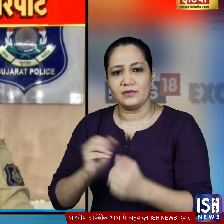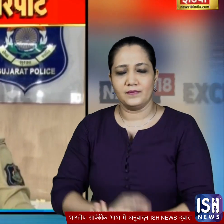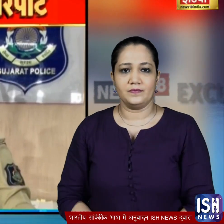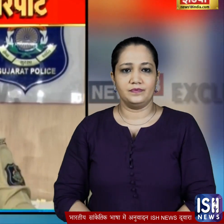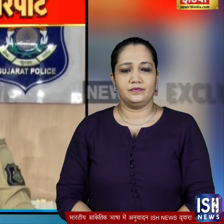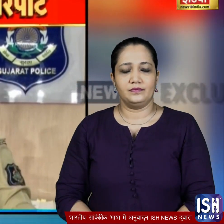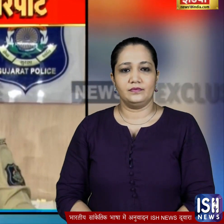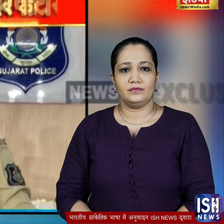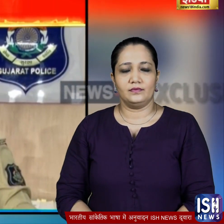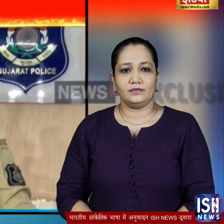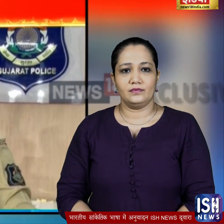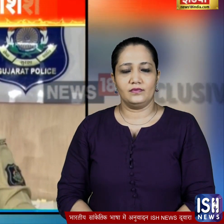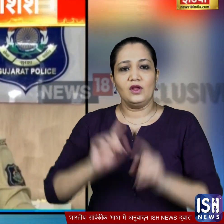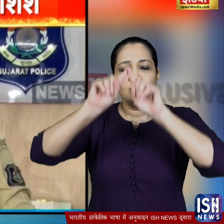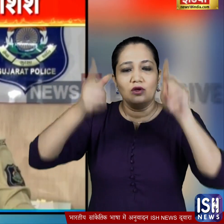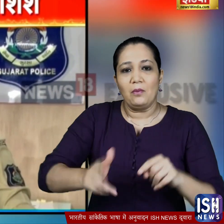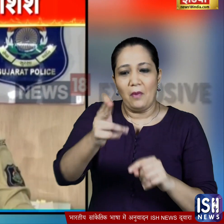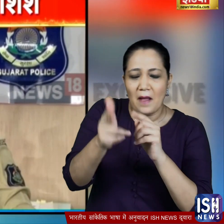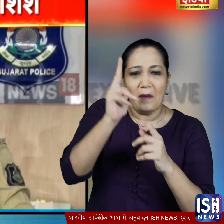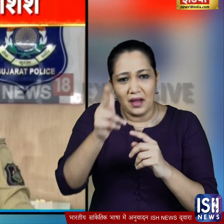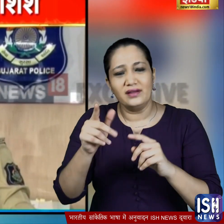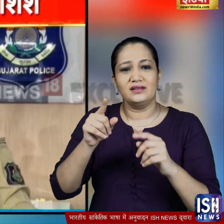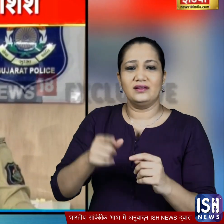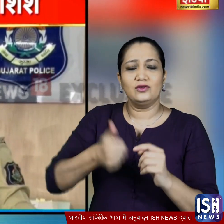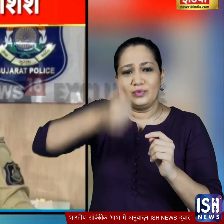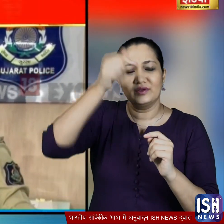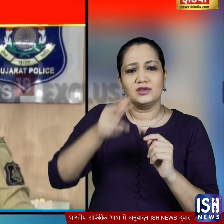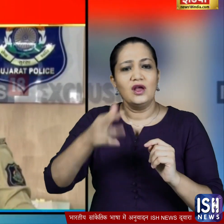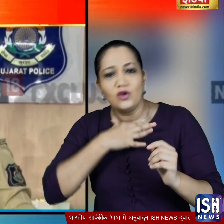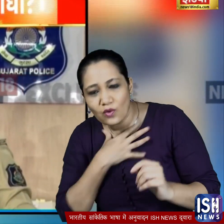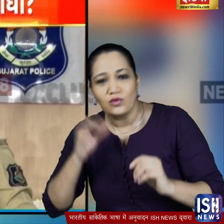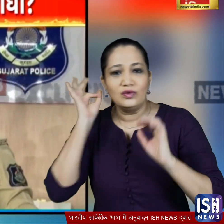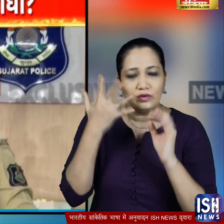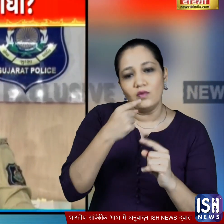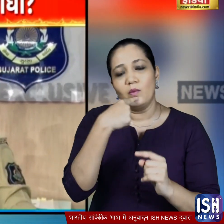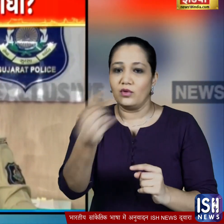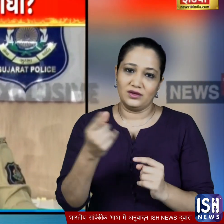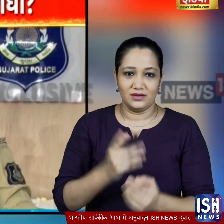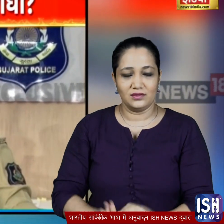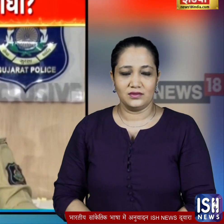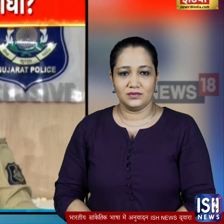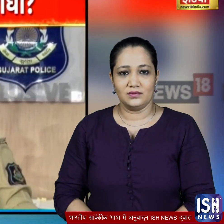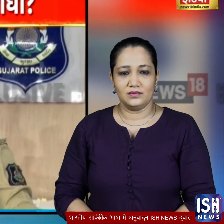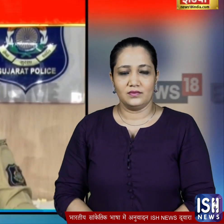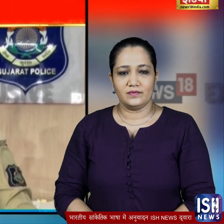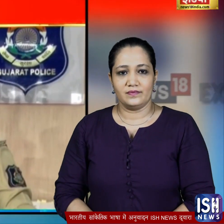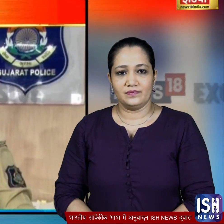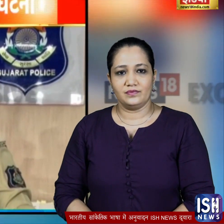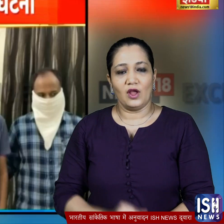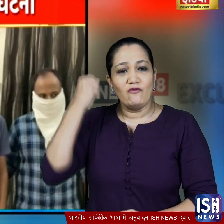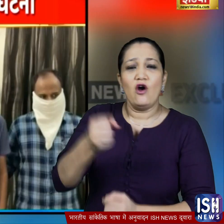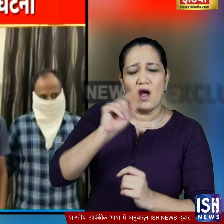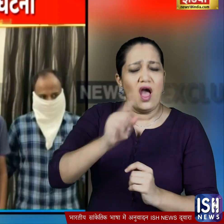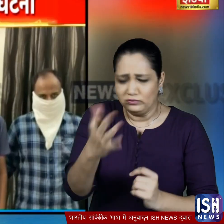लोगों ने दुकान मालिक को पिस्टल बता के उनके पास जो भी गहना है वो दे देने के लिए मजबूर किया